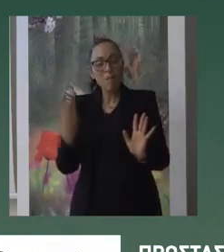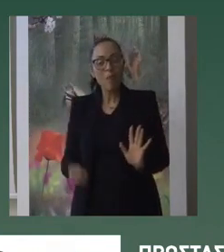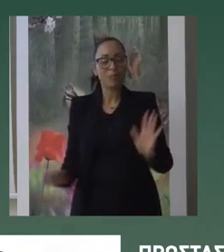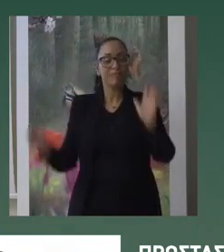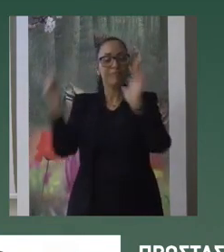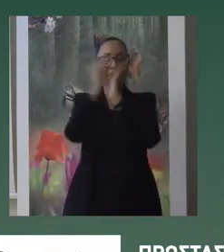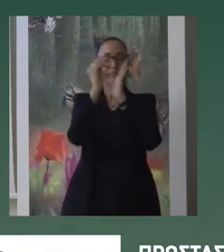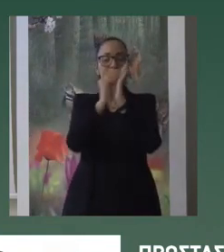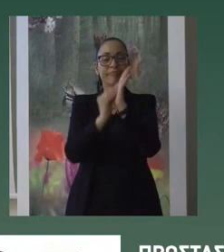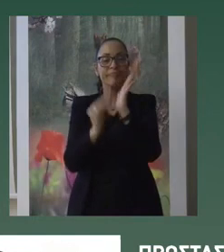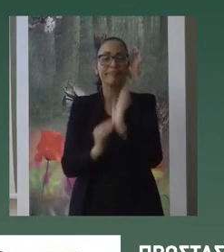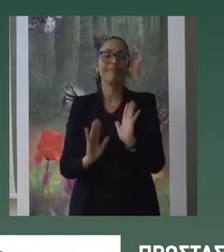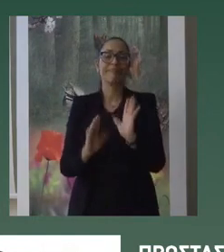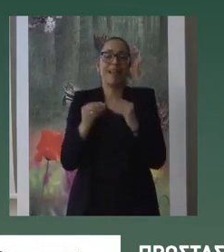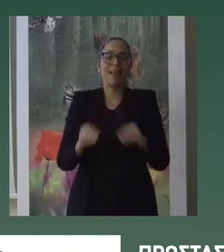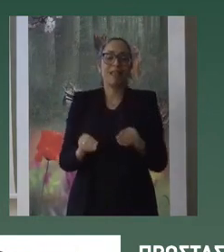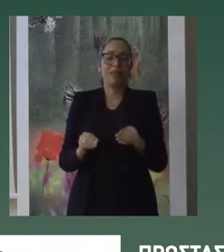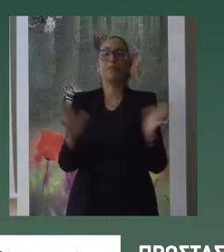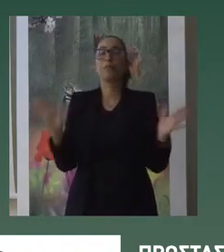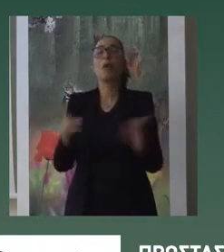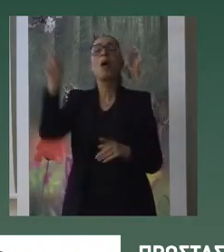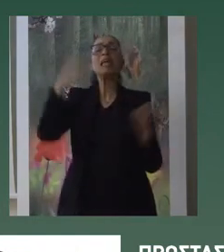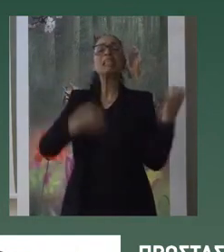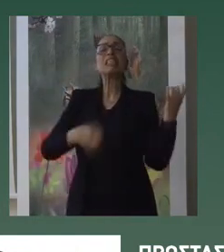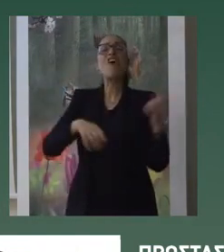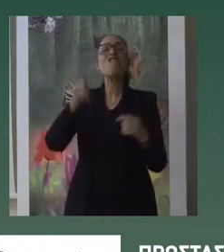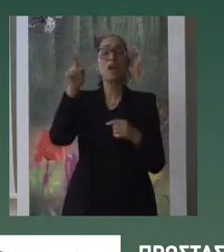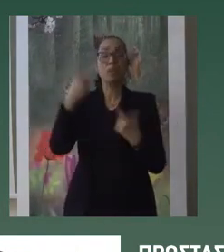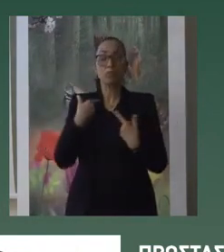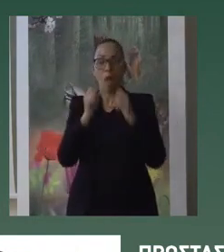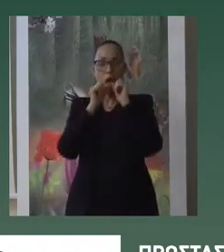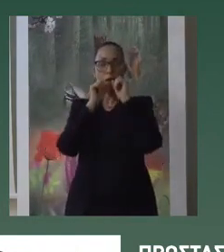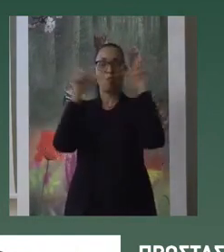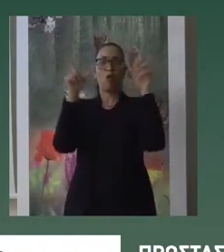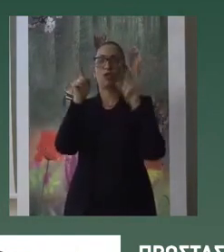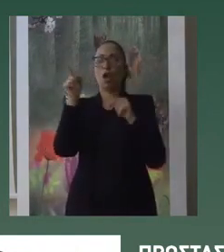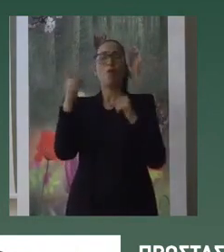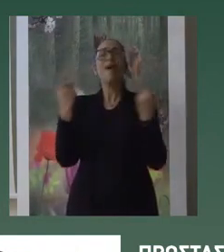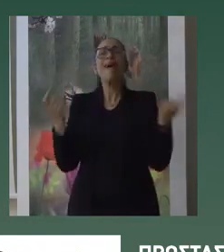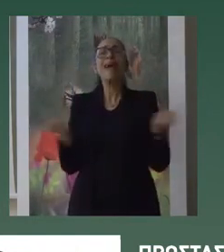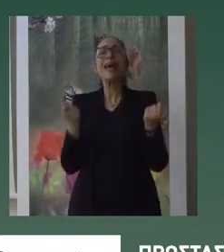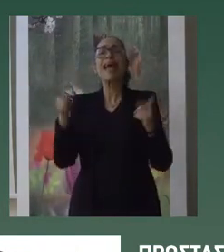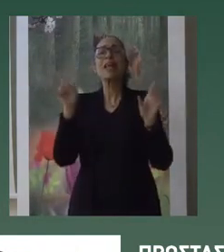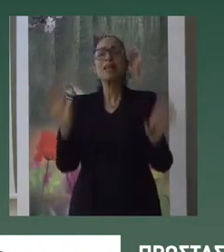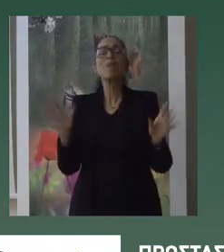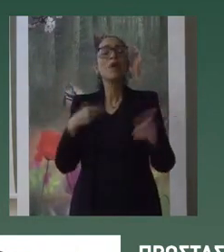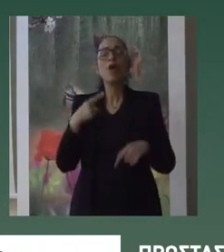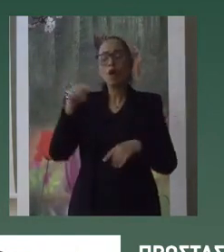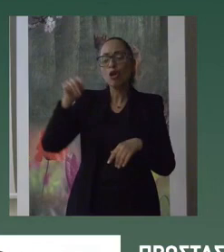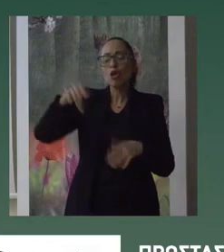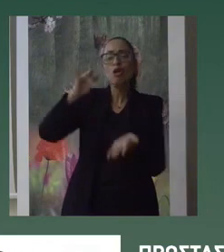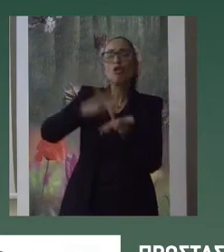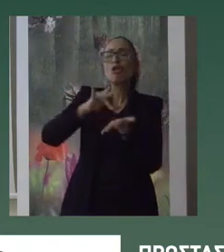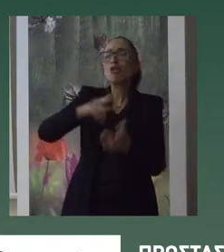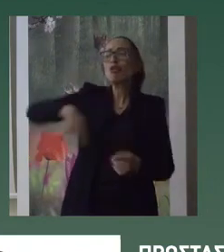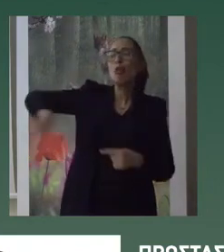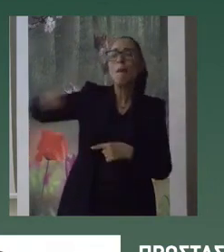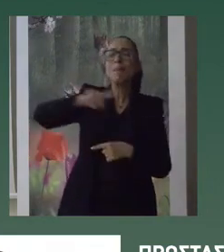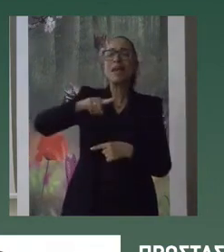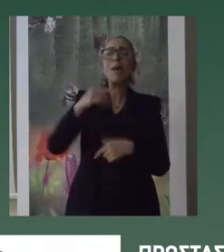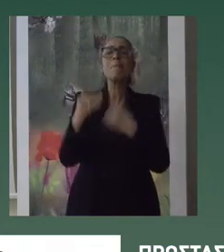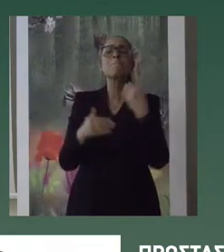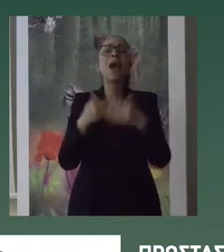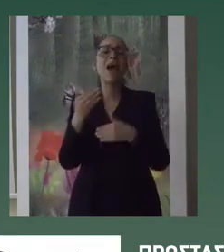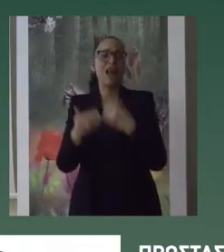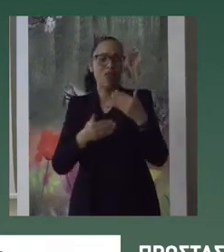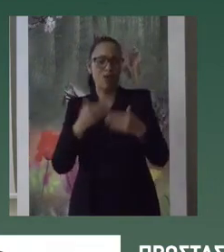σε μια σειρά. Στη Σεβίλη, αυτό είναι ένα εντυπωσιακό έργο, γιατί χρησιμοποιεί την τοπική παράδοση, τοπικές τεχνικές. Αυτό που σας είπα, ότι